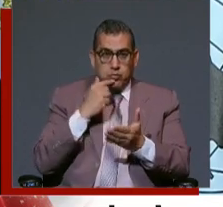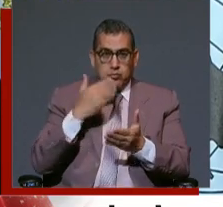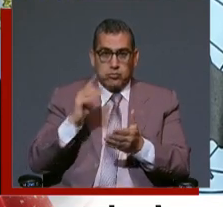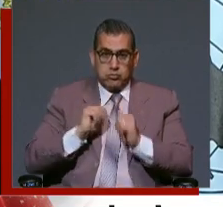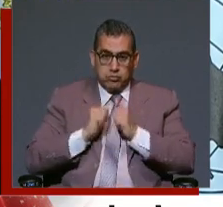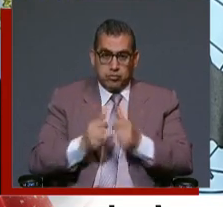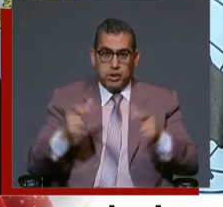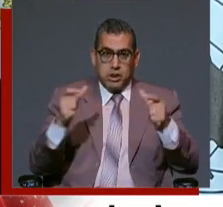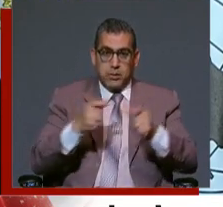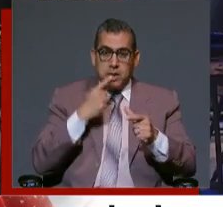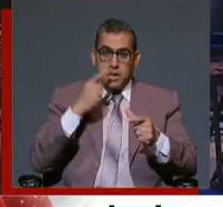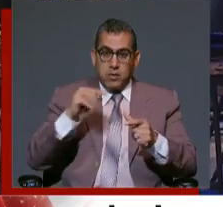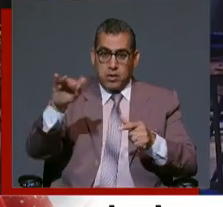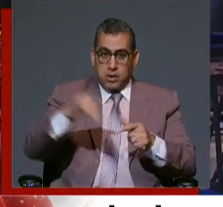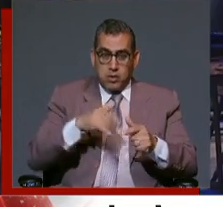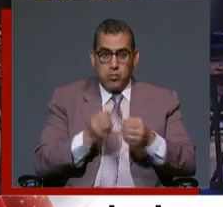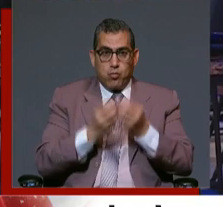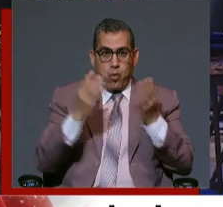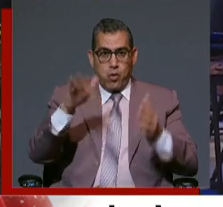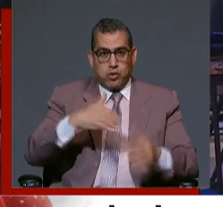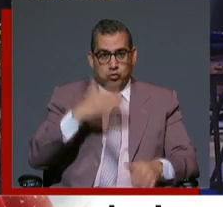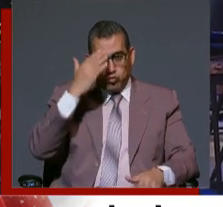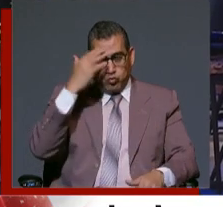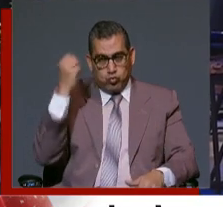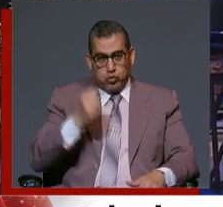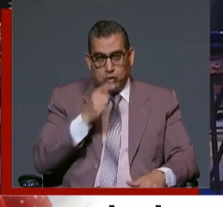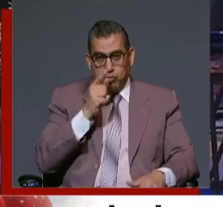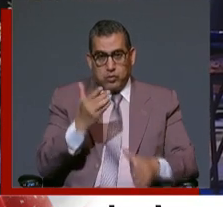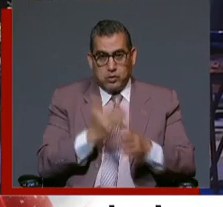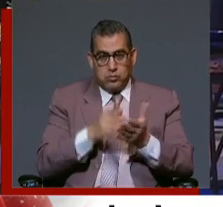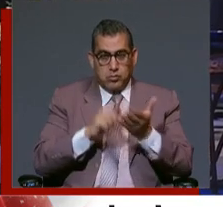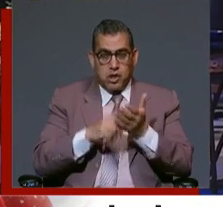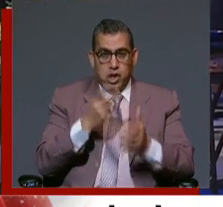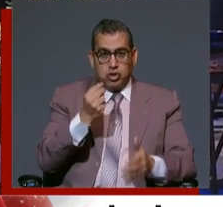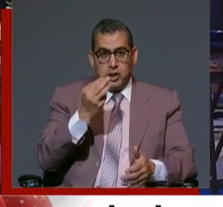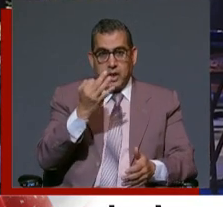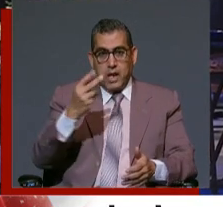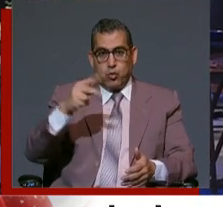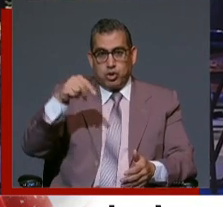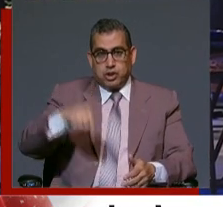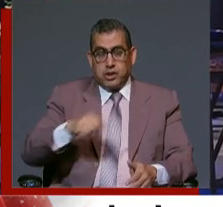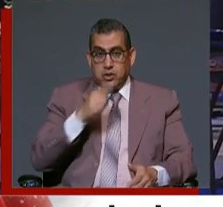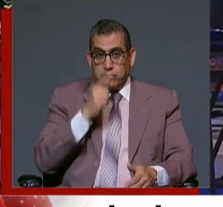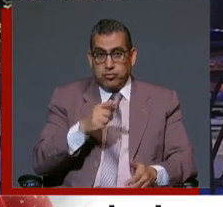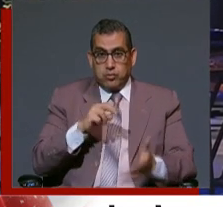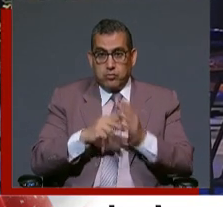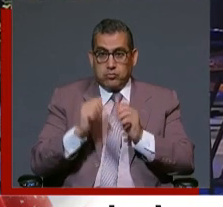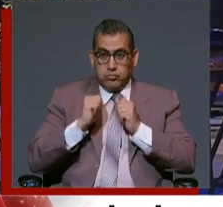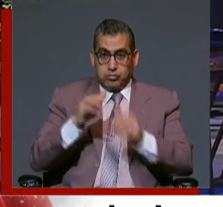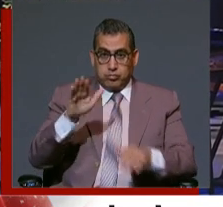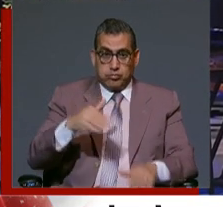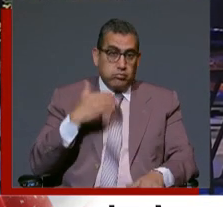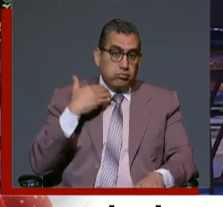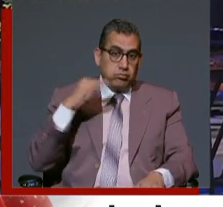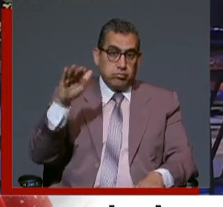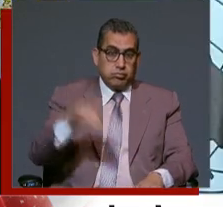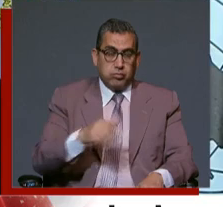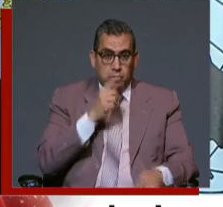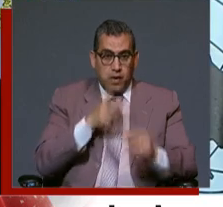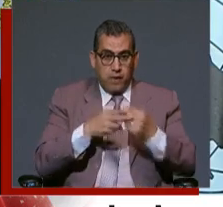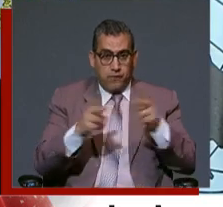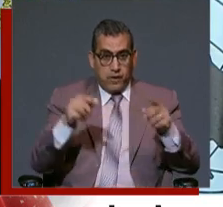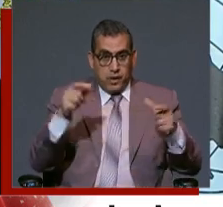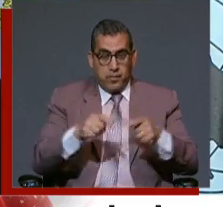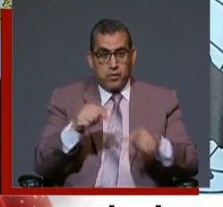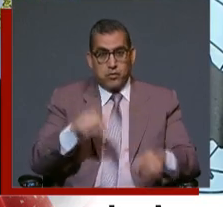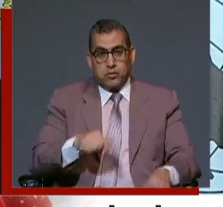للاجتماعات السنوية لمجموعة بنك التنمية الإفريقي لعام 2023، وتشريف سيادته للجلسة الافتتاحية لهذه